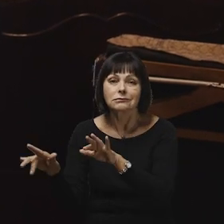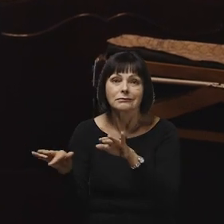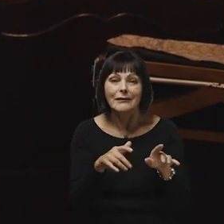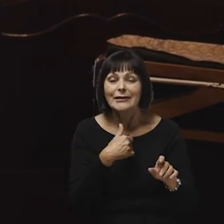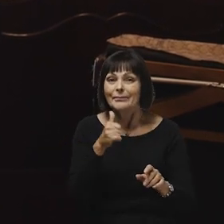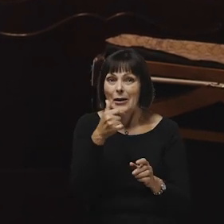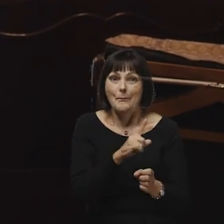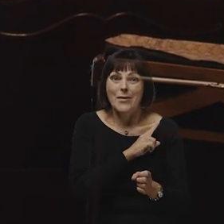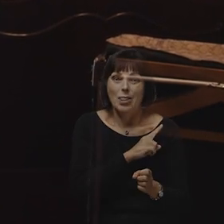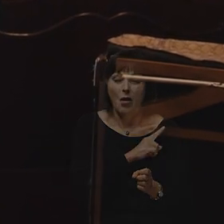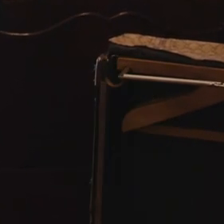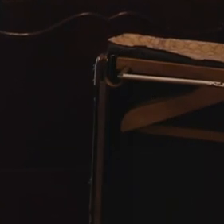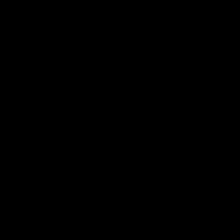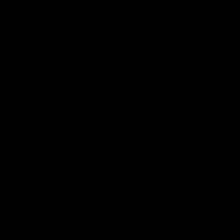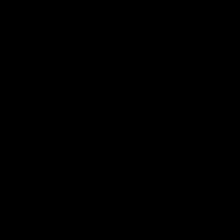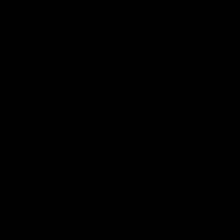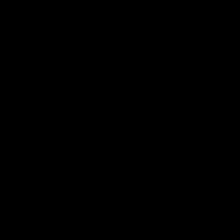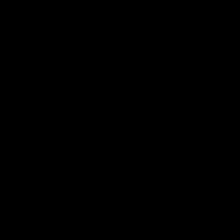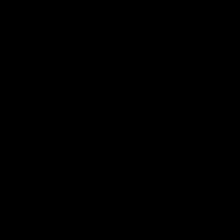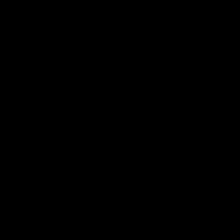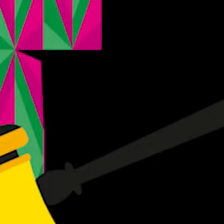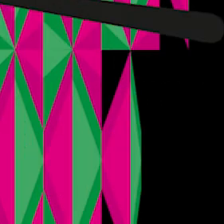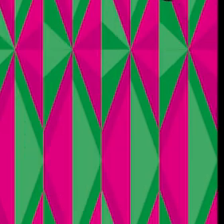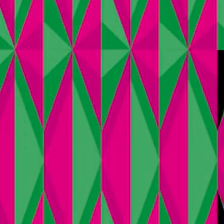stanie sam wszystkiego dopilnować.